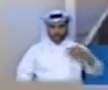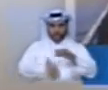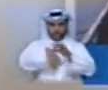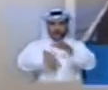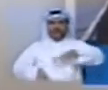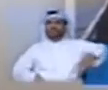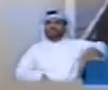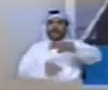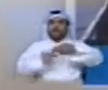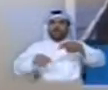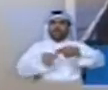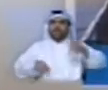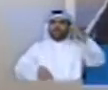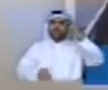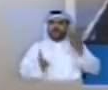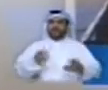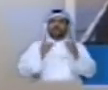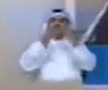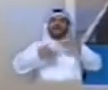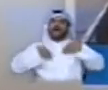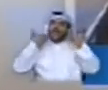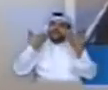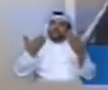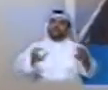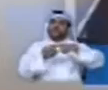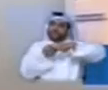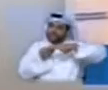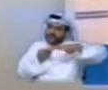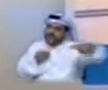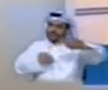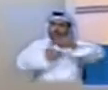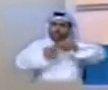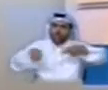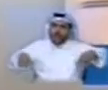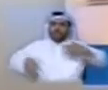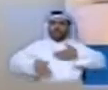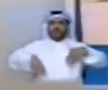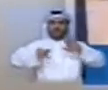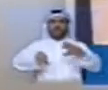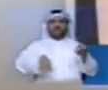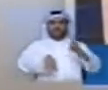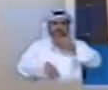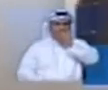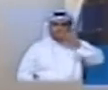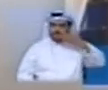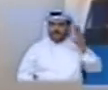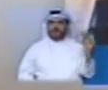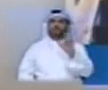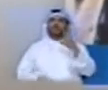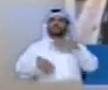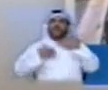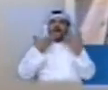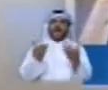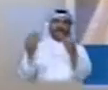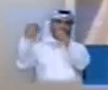وللشعب الكويتي والحكومة الرشيدة، وعسى الله يدوم علينا ان شاء الله نعمة الامن والامان والطمأنينة ويعودنا هذا الشهر الفضيل بكل خير ورفع وتقدم